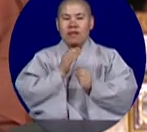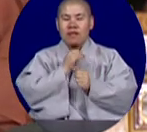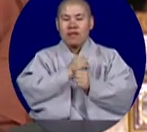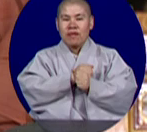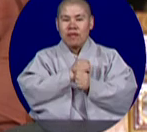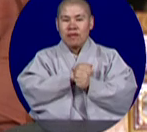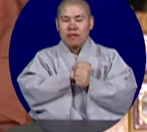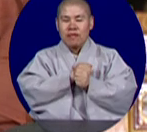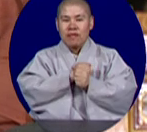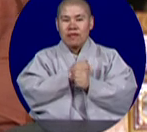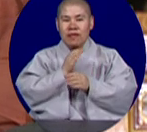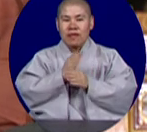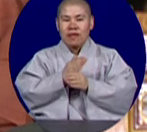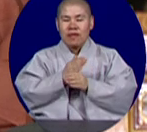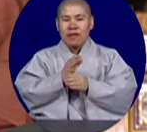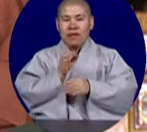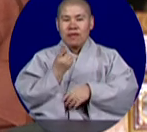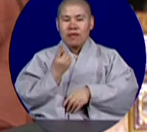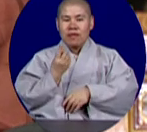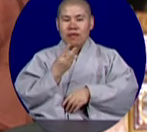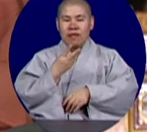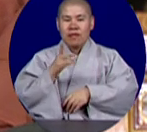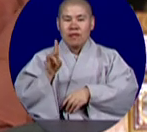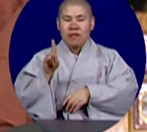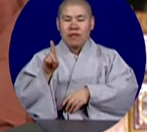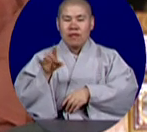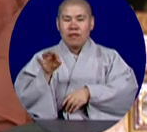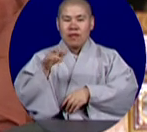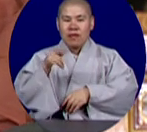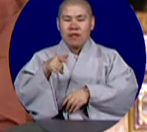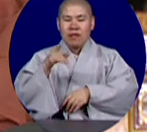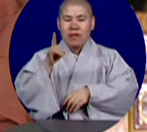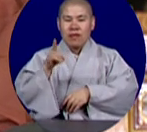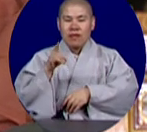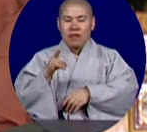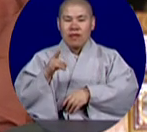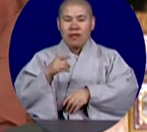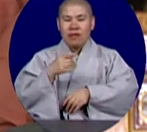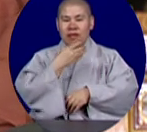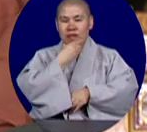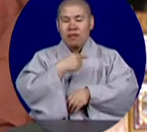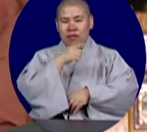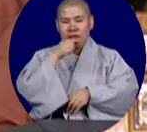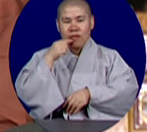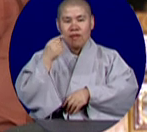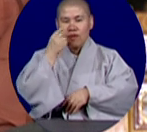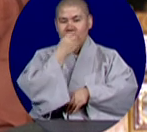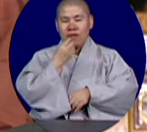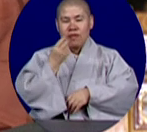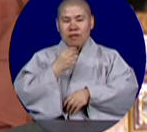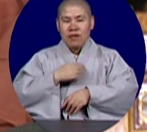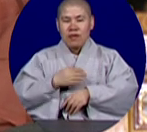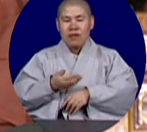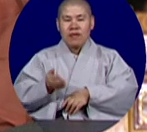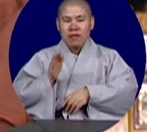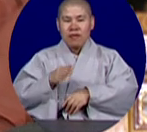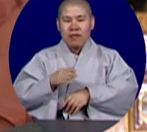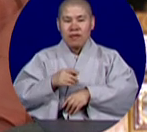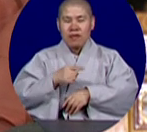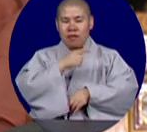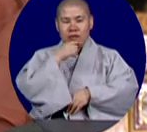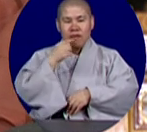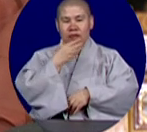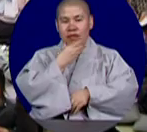오랑캐 수염이 붉은 줄 알았는데 붉은 수염에 오랑캐가 있구나